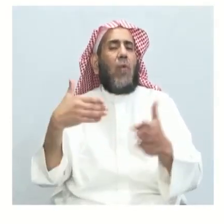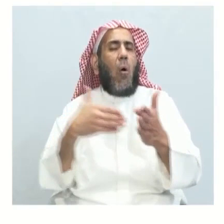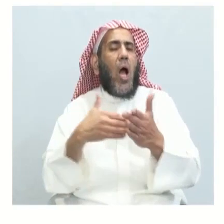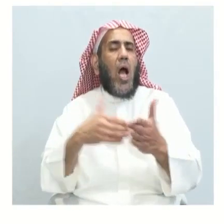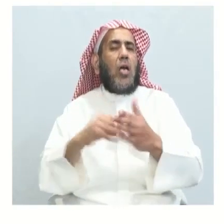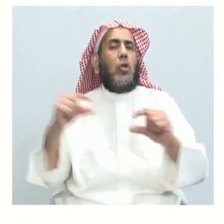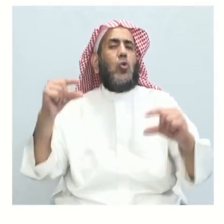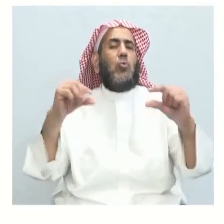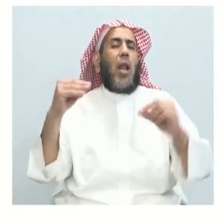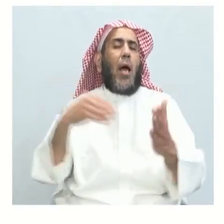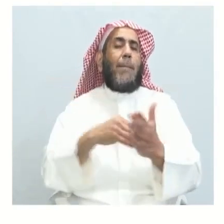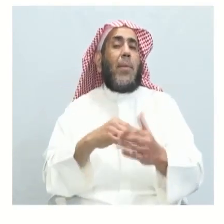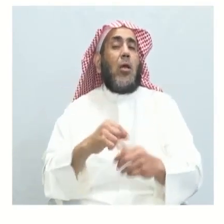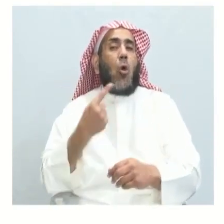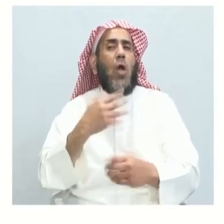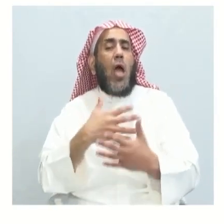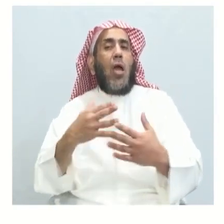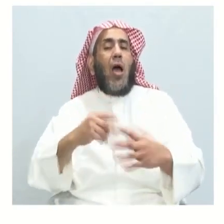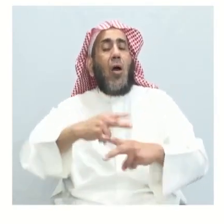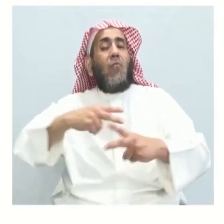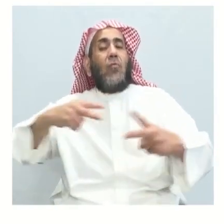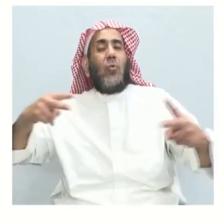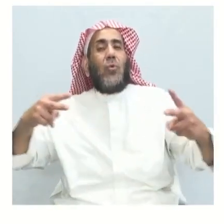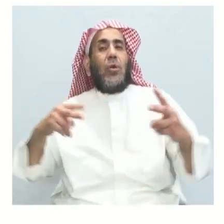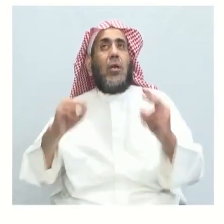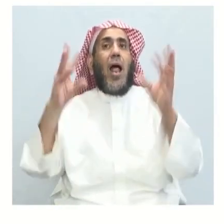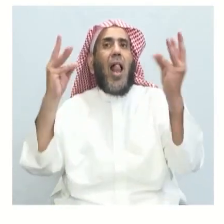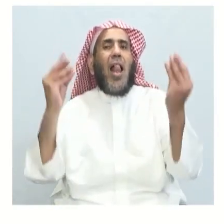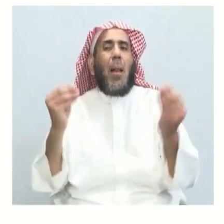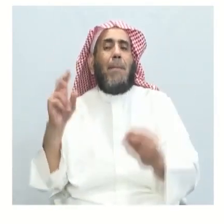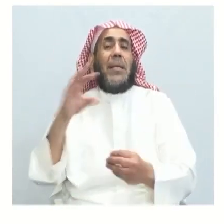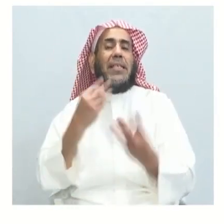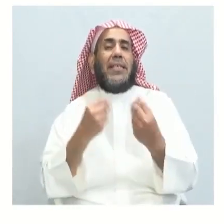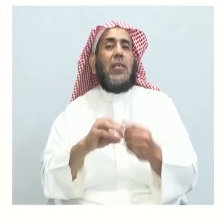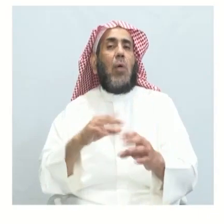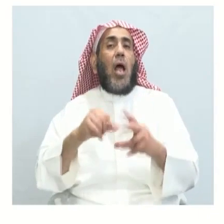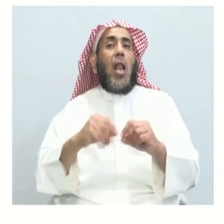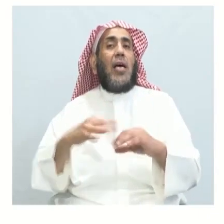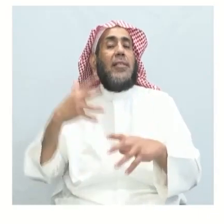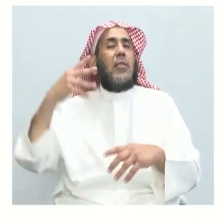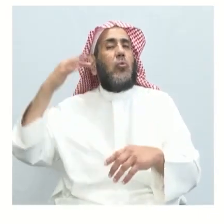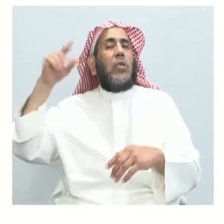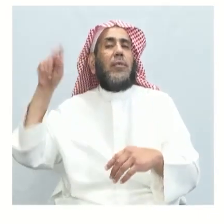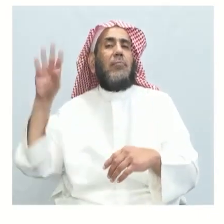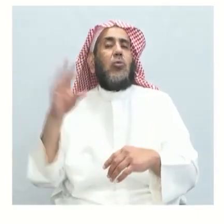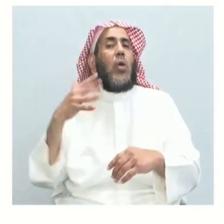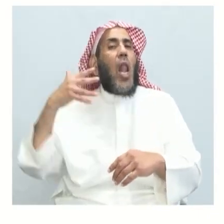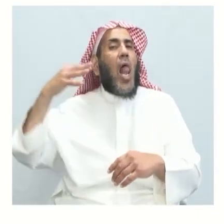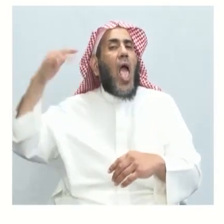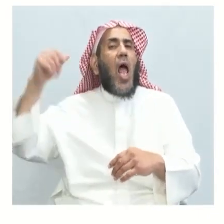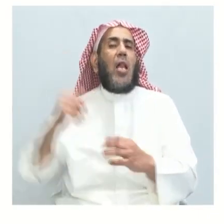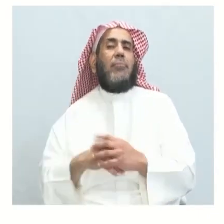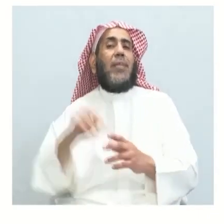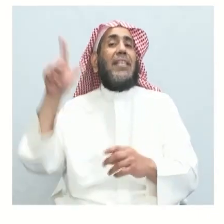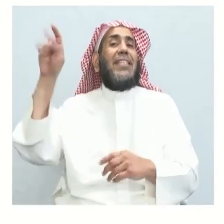الجمل كما عرفنا ايضا ايضا يكثر فيها فنون البديع بشكل بشكل عام اشتماله ايضا على التصوير ايضا من خصائص